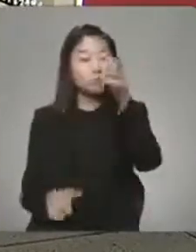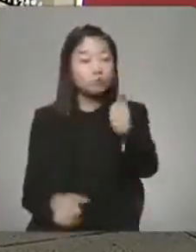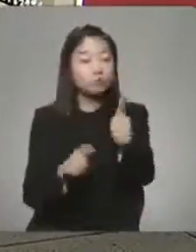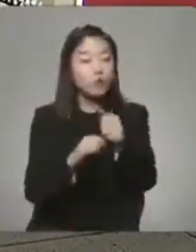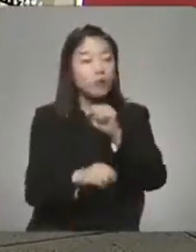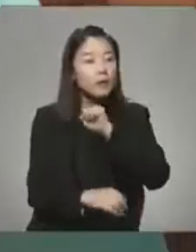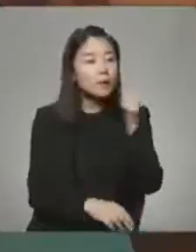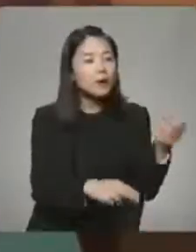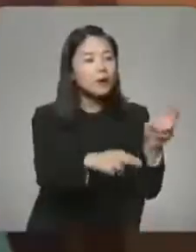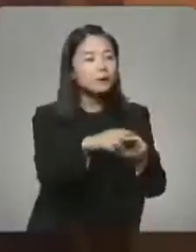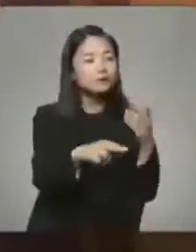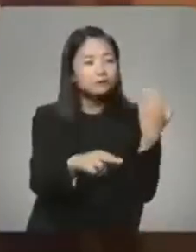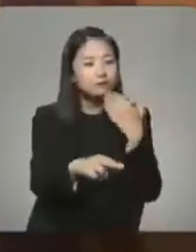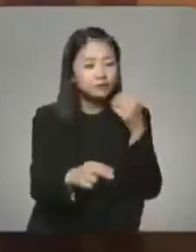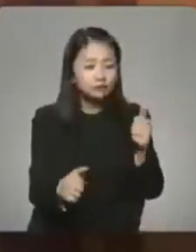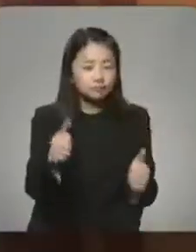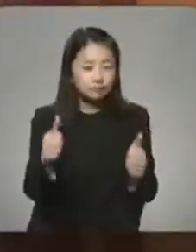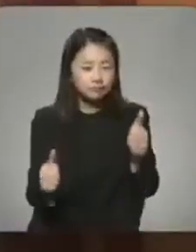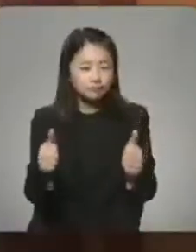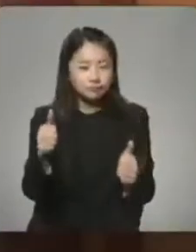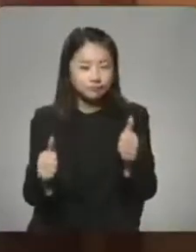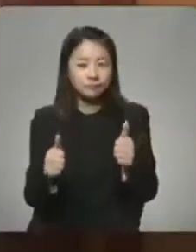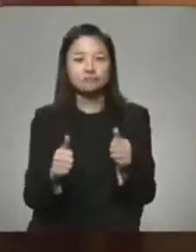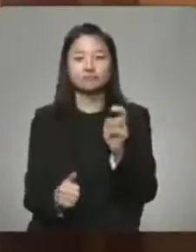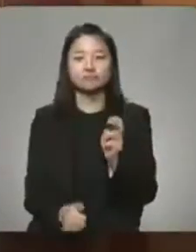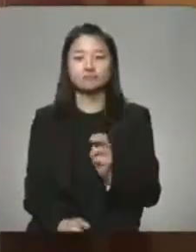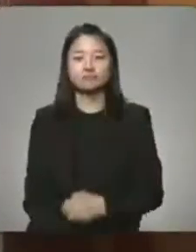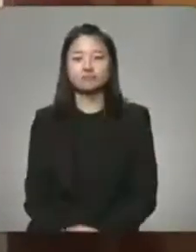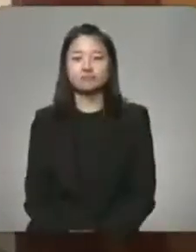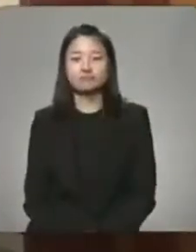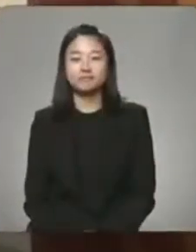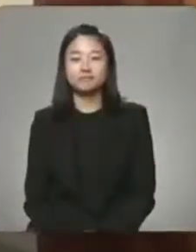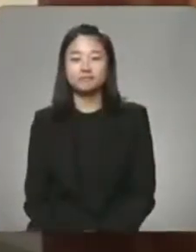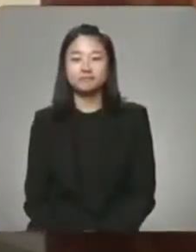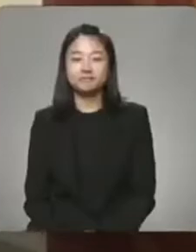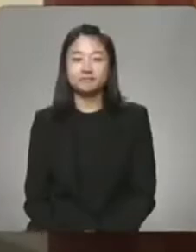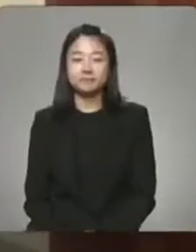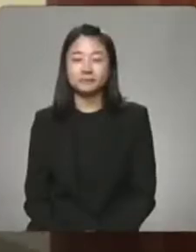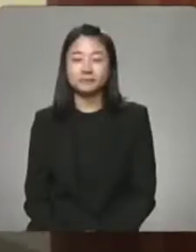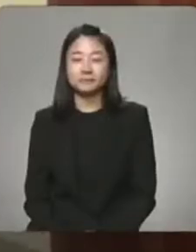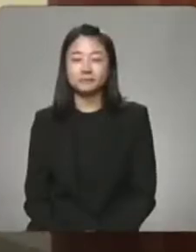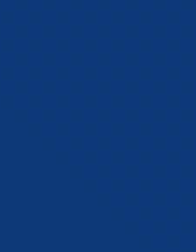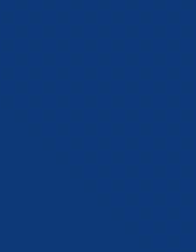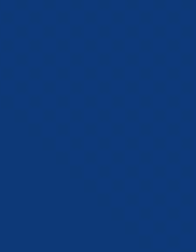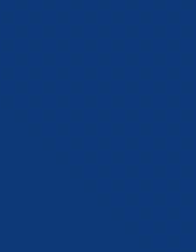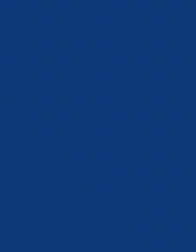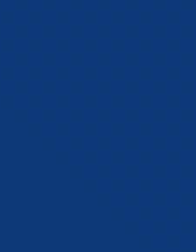탈환을 노리는 여야의 치열한 경쟁이 주목됩니다. KBS 뉴스 정상빈입니다.